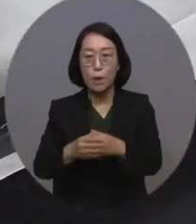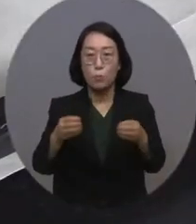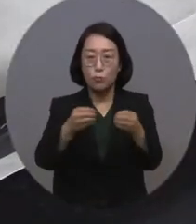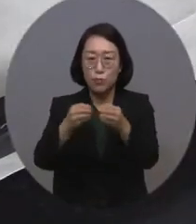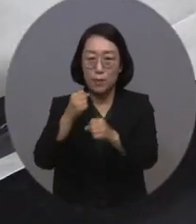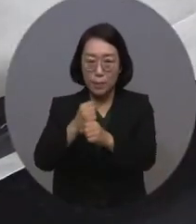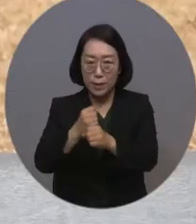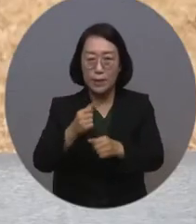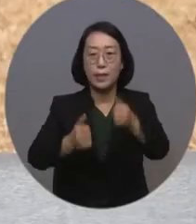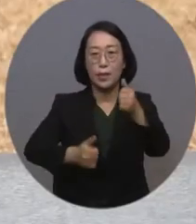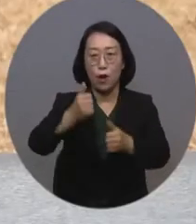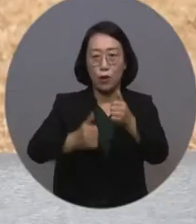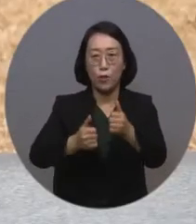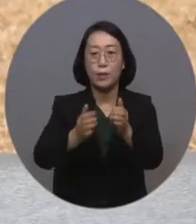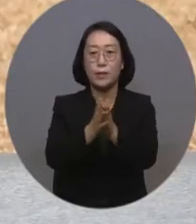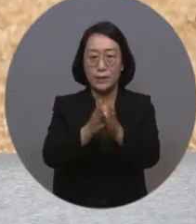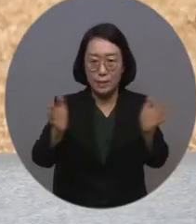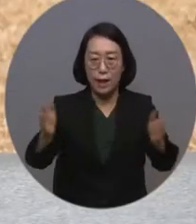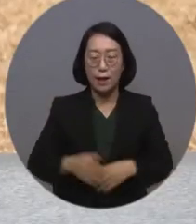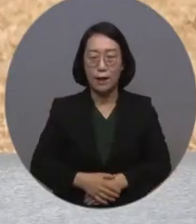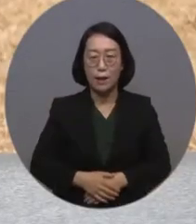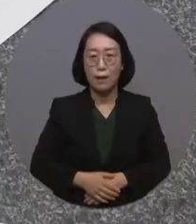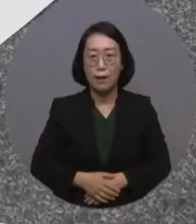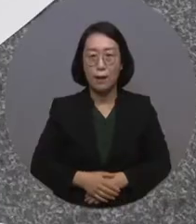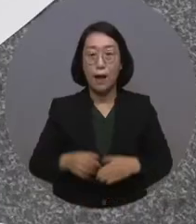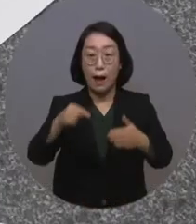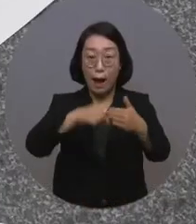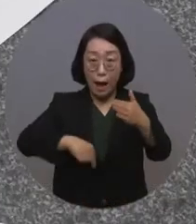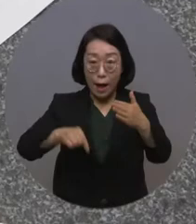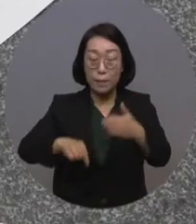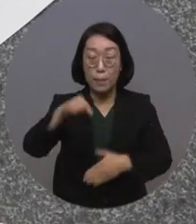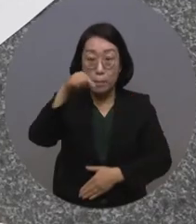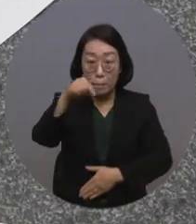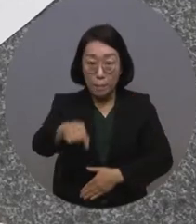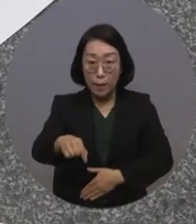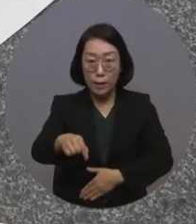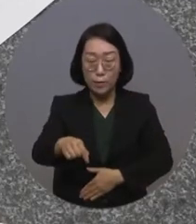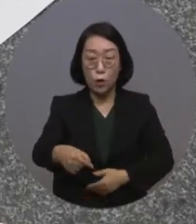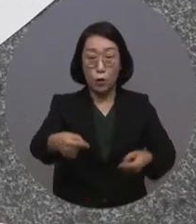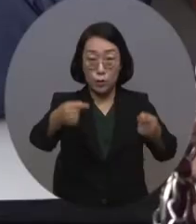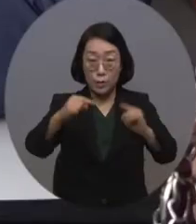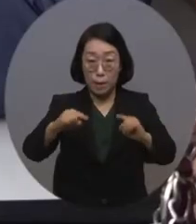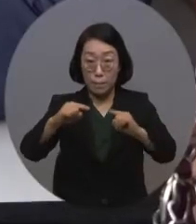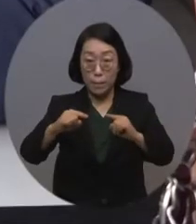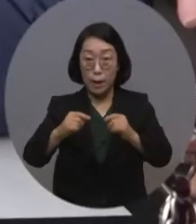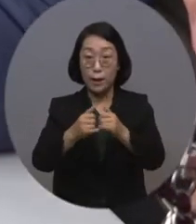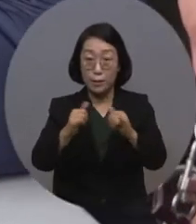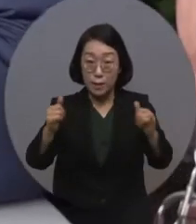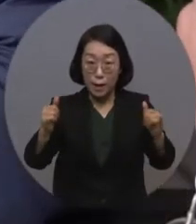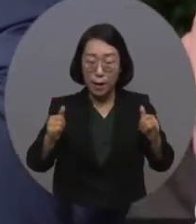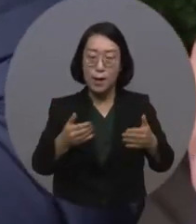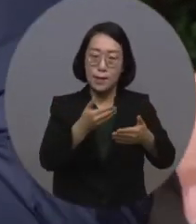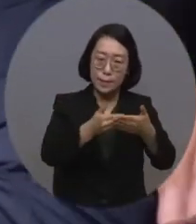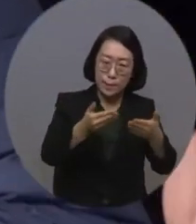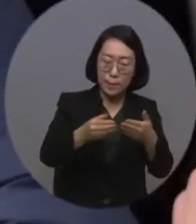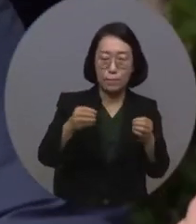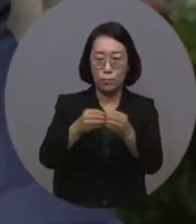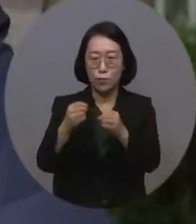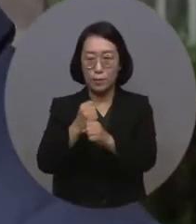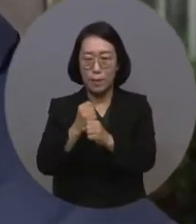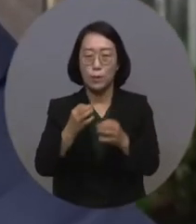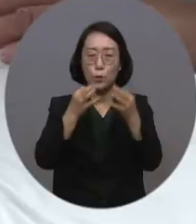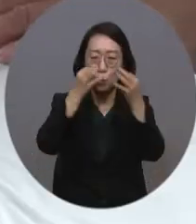진행했습니다. 박물관 내의 카페테리아와 외부에서 경연에 참가하는 참가자들은 각자의 작품을 만드는 데 공을